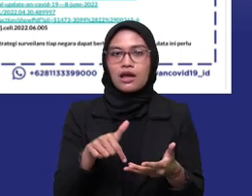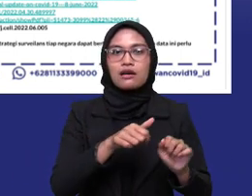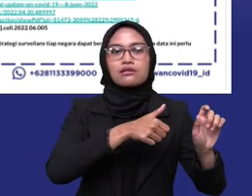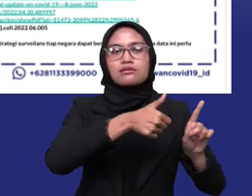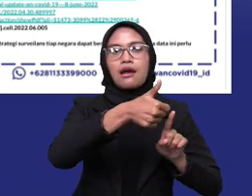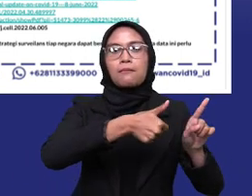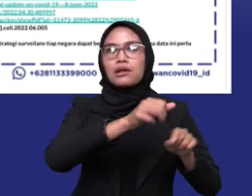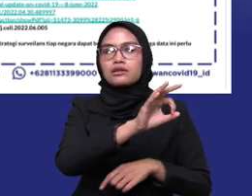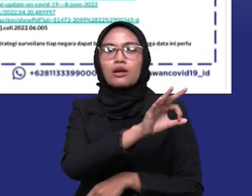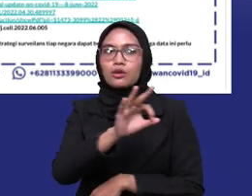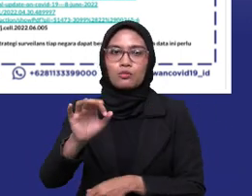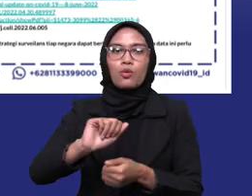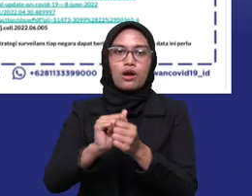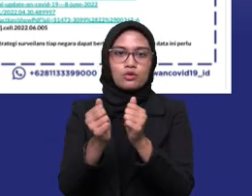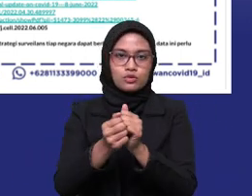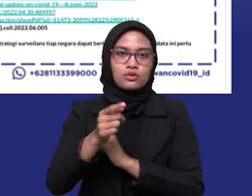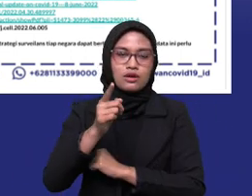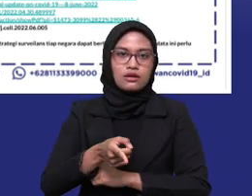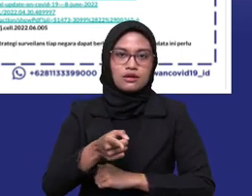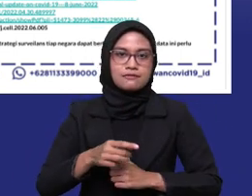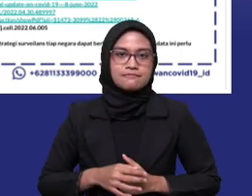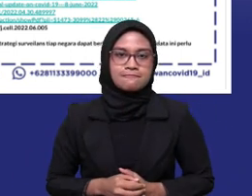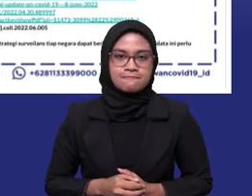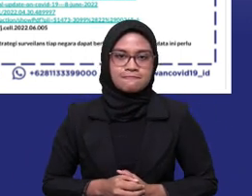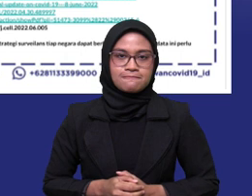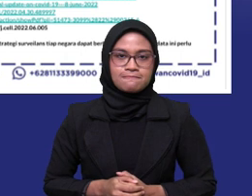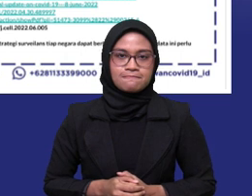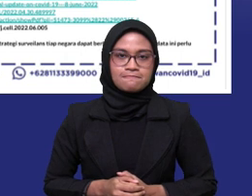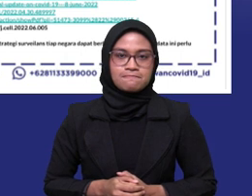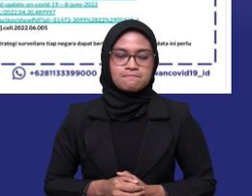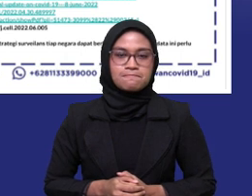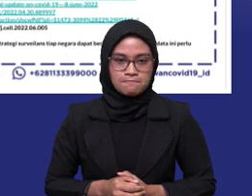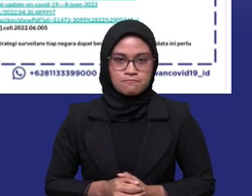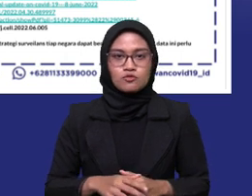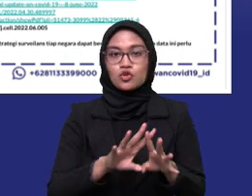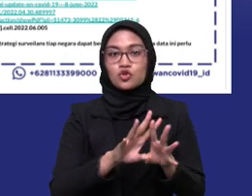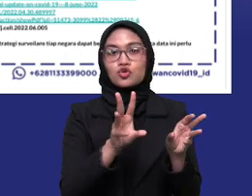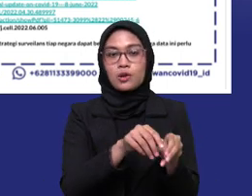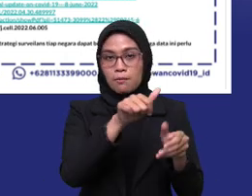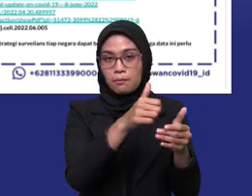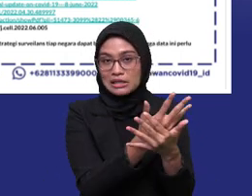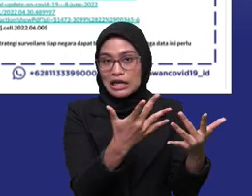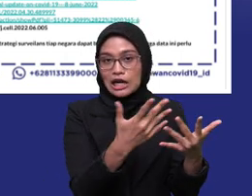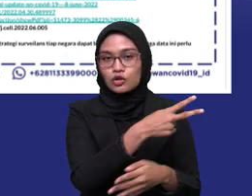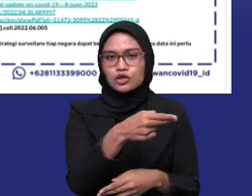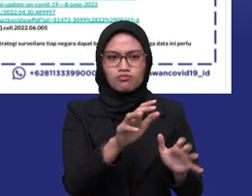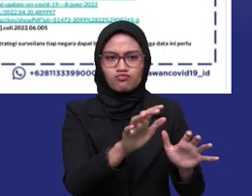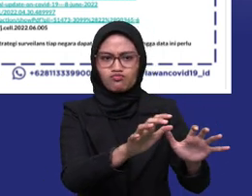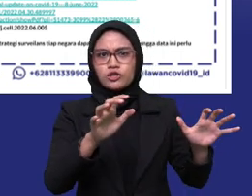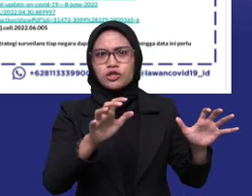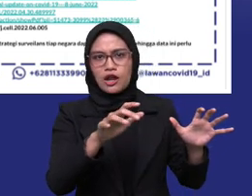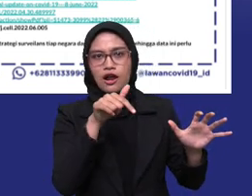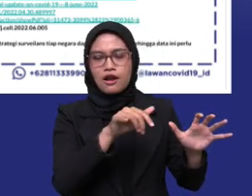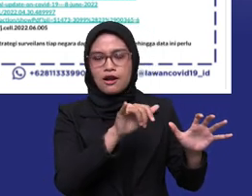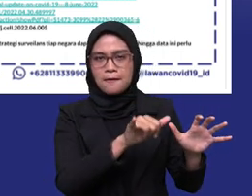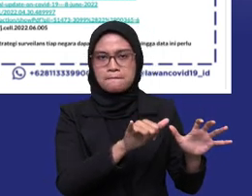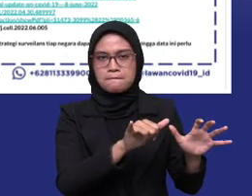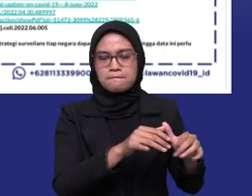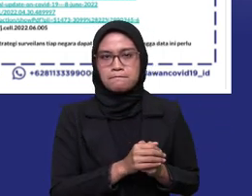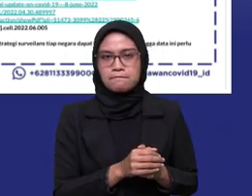16360 tiga kasus tentunya dengan jumlah penduduk Indonesia yang besar dibandingkan dengan negara lainnya jumlah